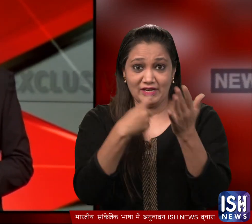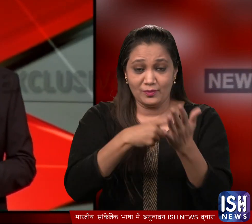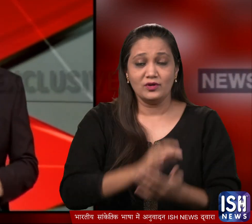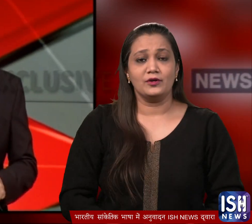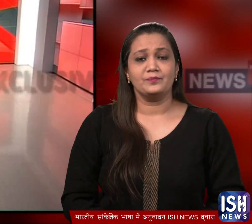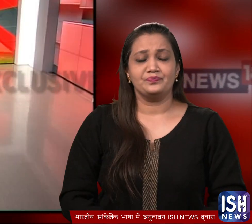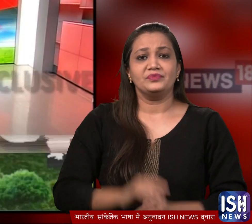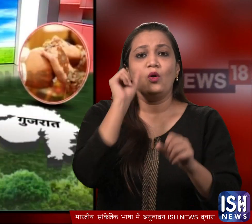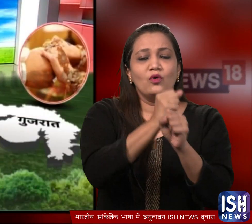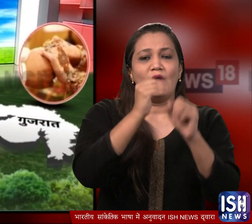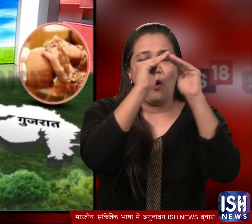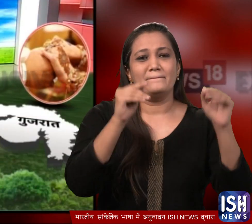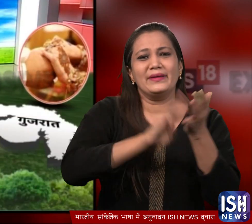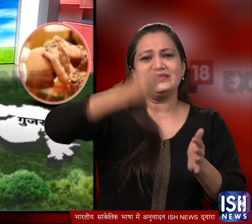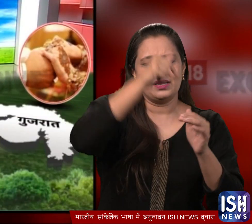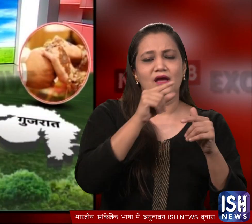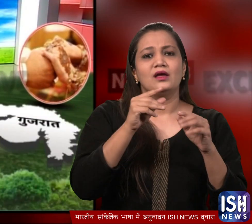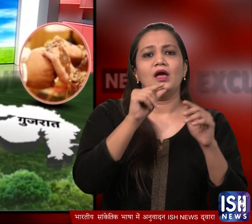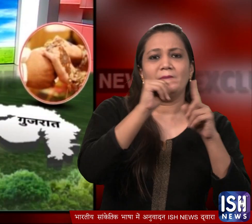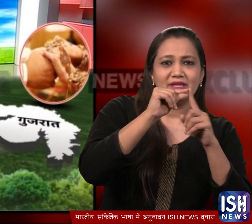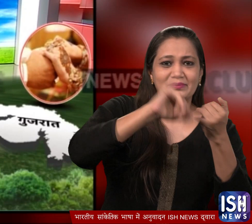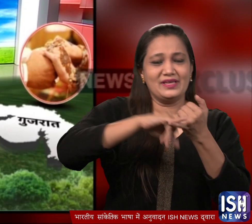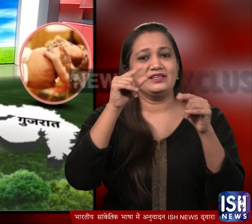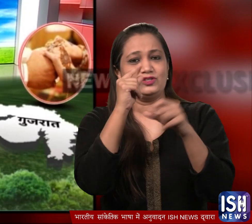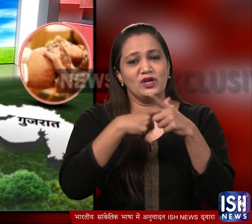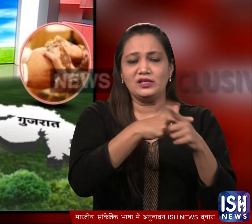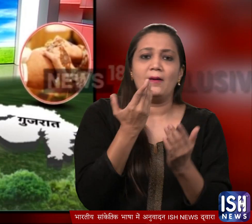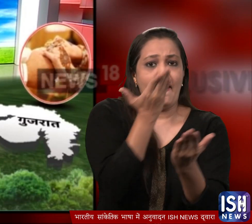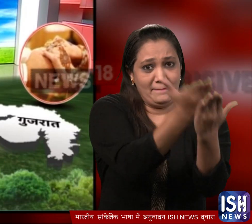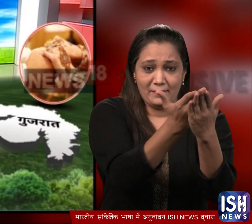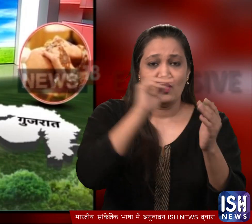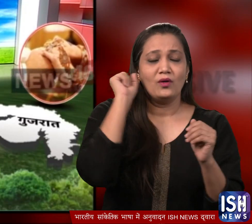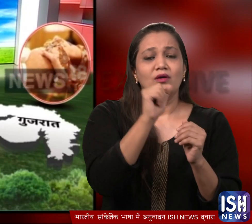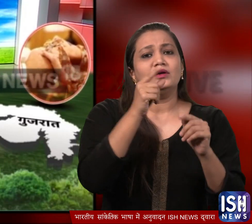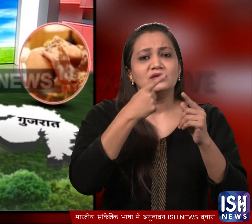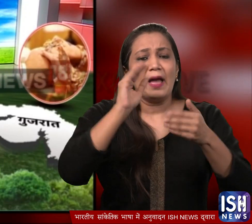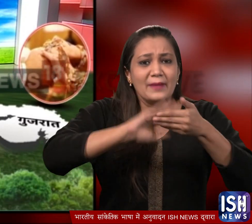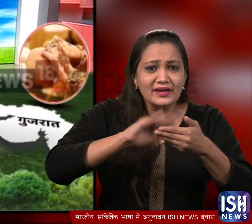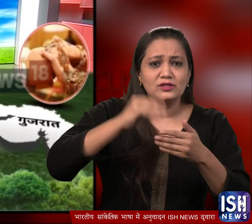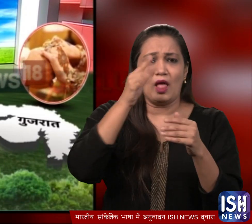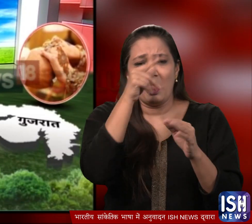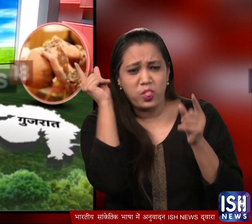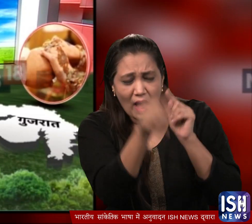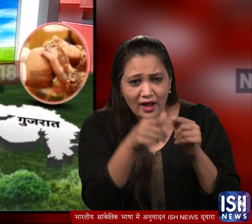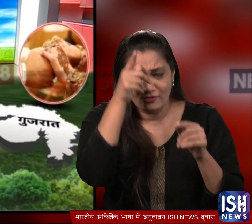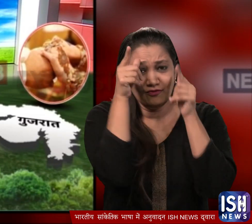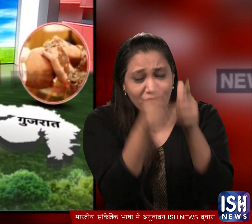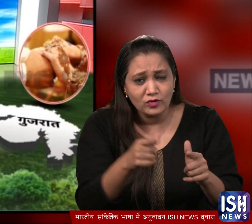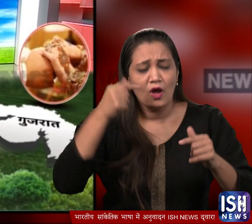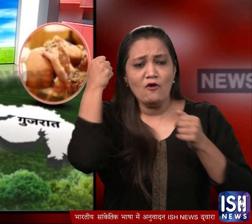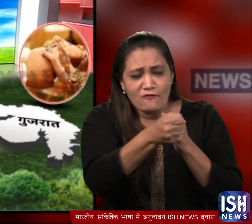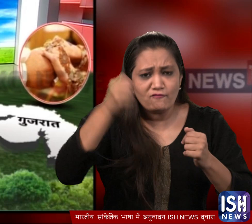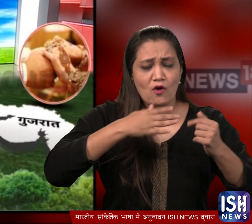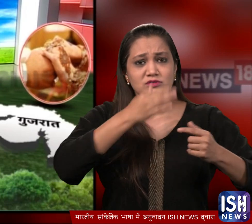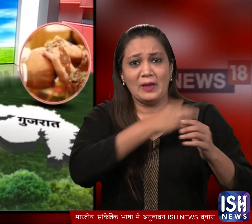है कि राज्य के गृह मंत्री प्रदीप सिंह जाडेजा ने इस संशोधन बिल को विधानसभा में पेश किया, जिसमें शादी के लिए झूठ बोलकर या जबरदस्ती